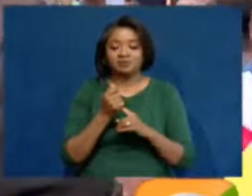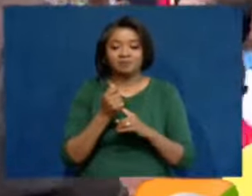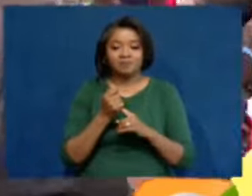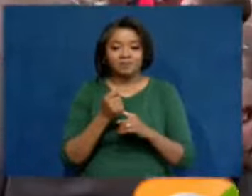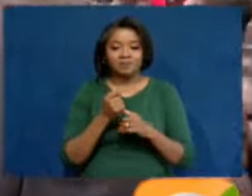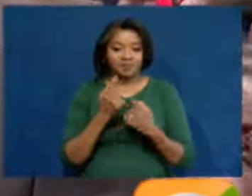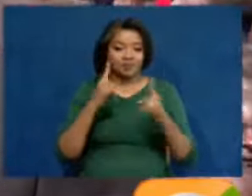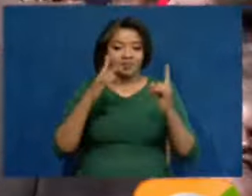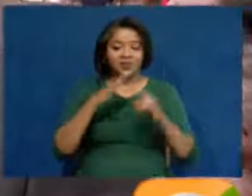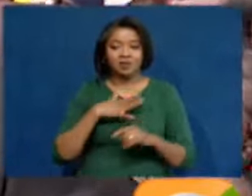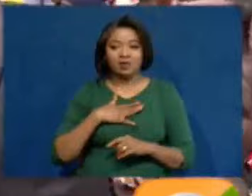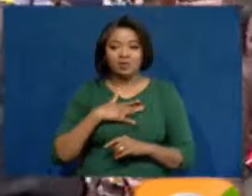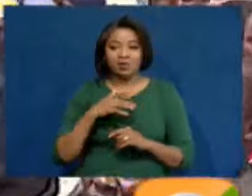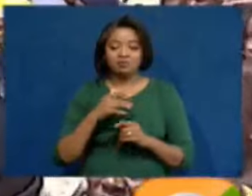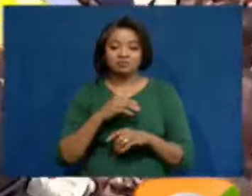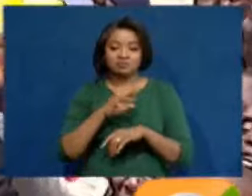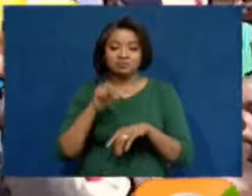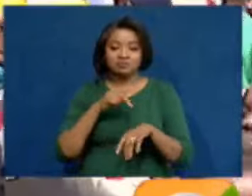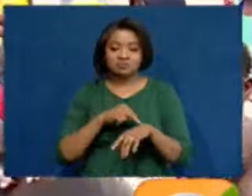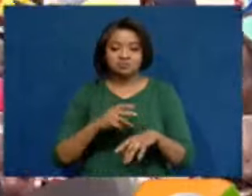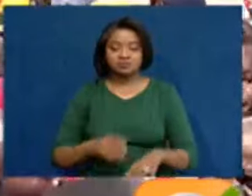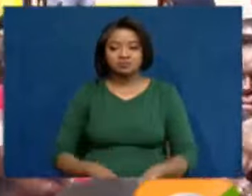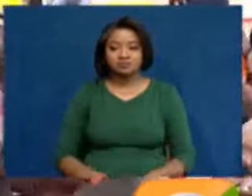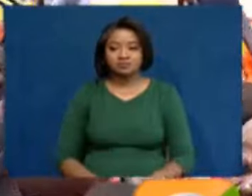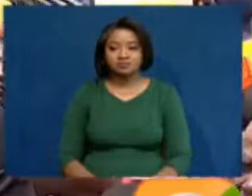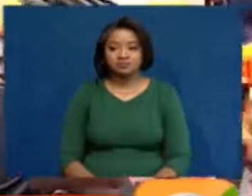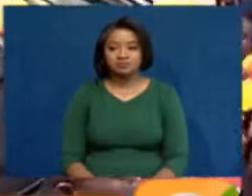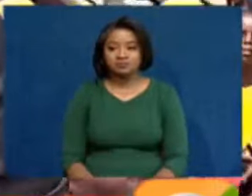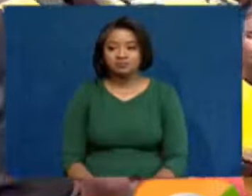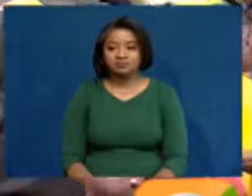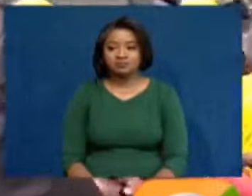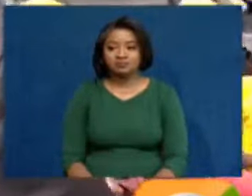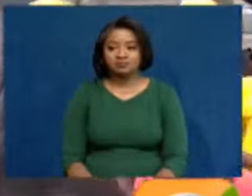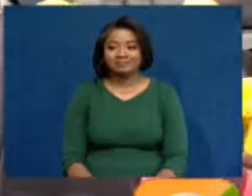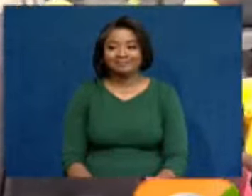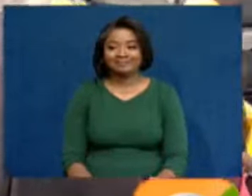Otieno, runinga ya Citizen, Mugirango Kusini, kaunti ya Kisii.